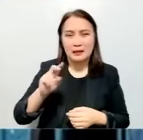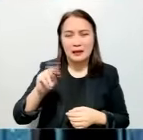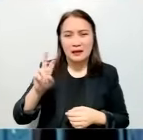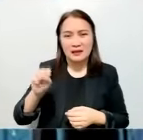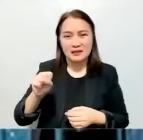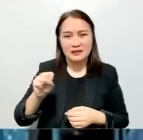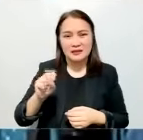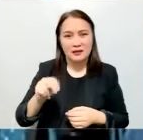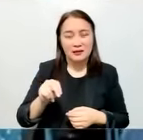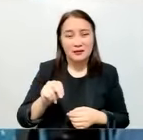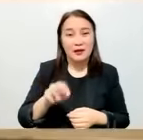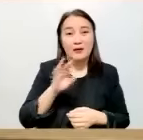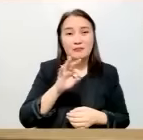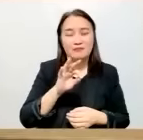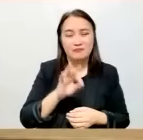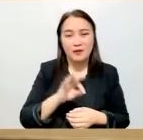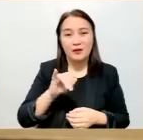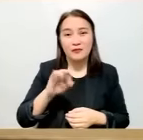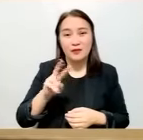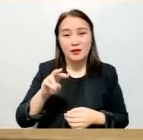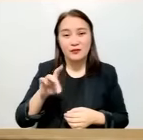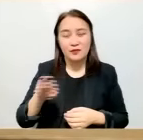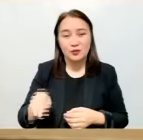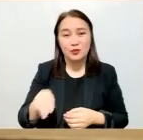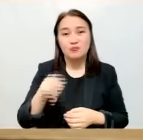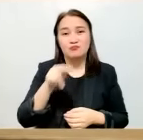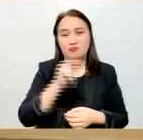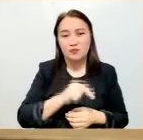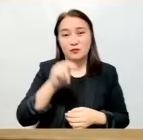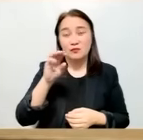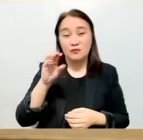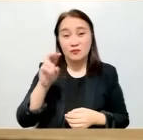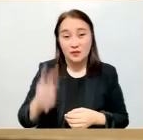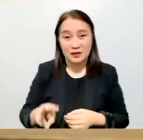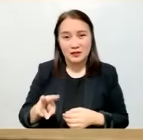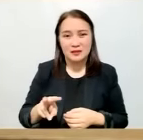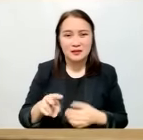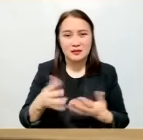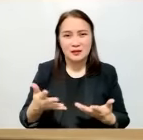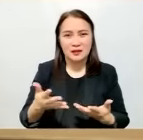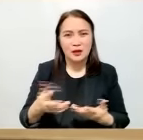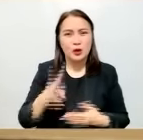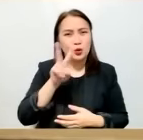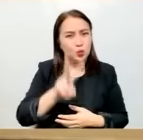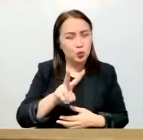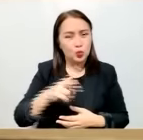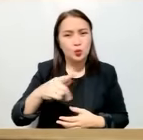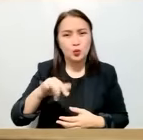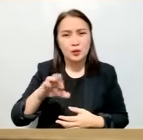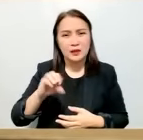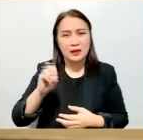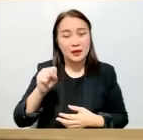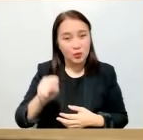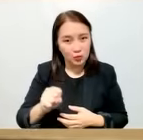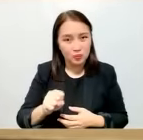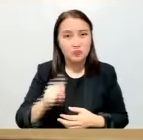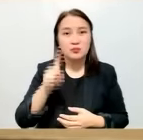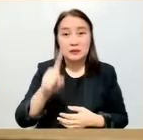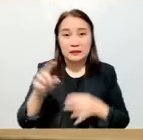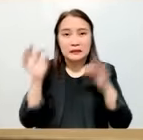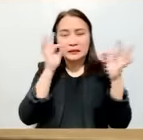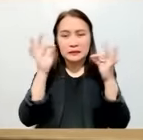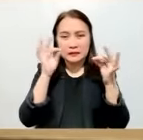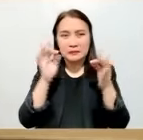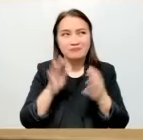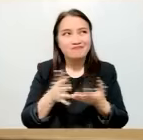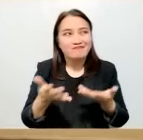itong northern part ng Quezon City. Kaya niyang ubusin itong 2 kilos in a month. 2 kilos sa standard drug price nito is